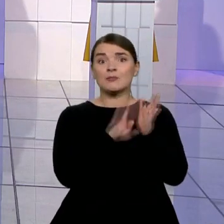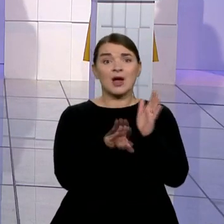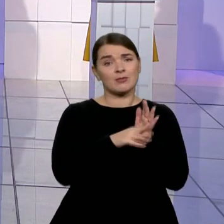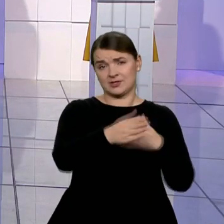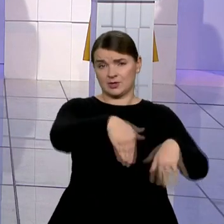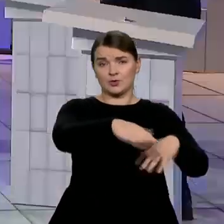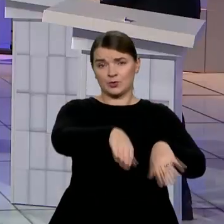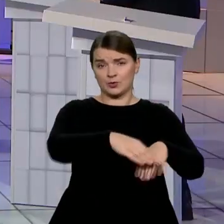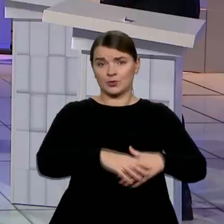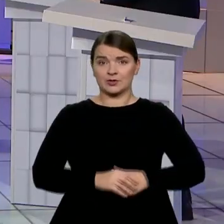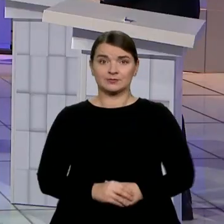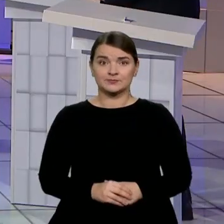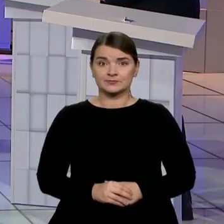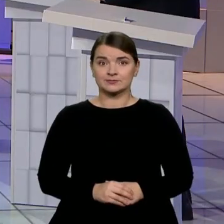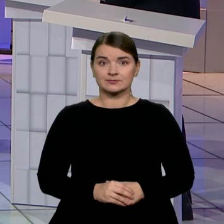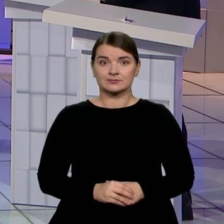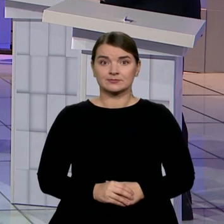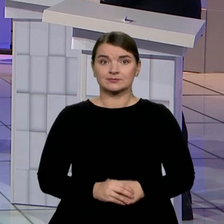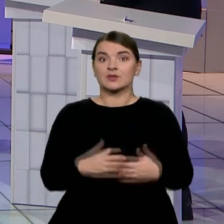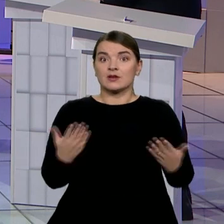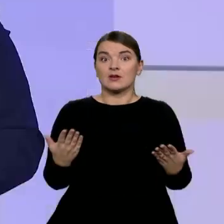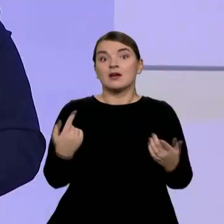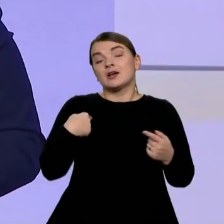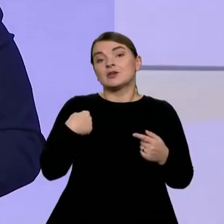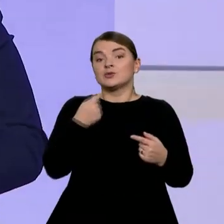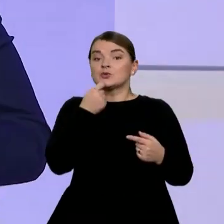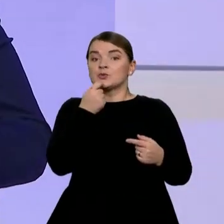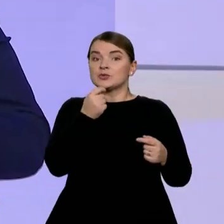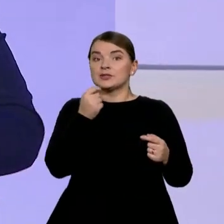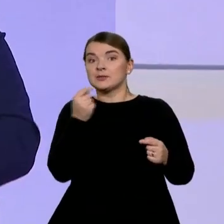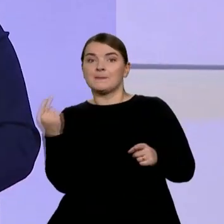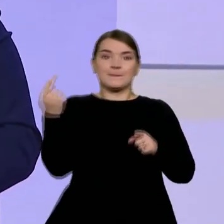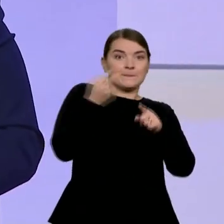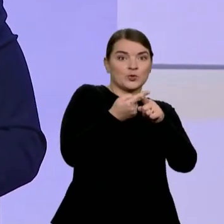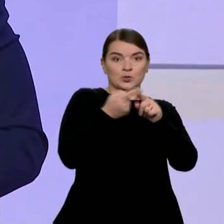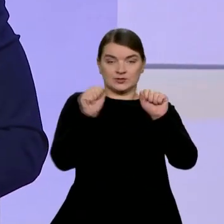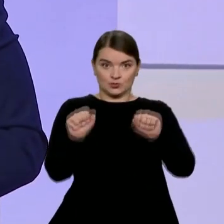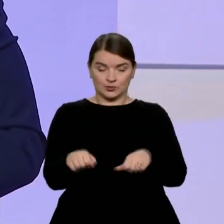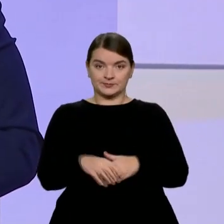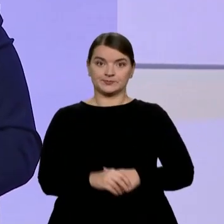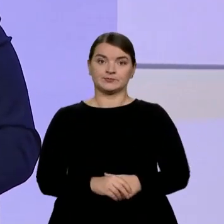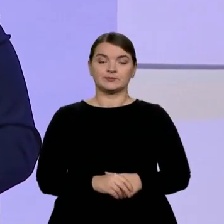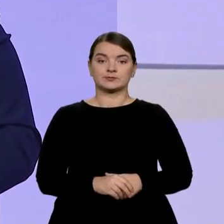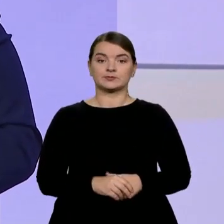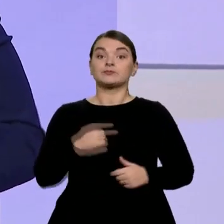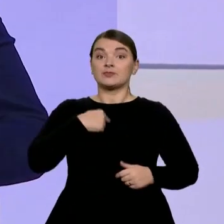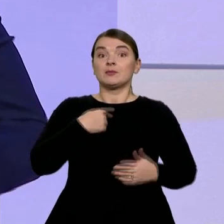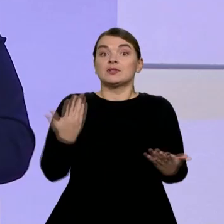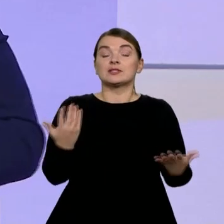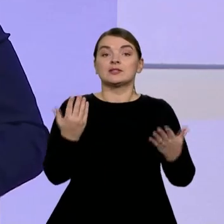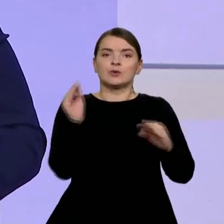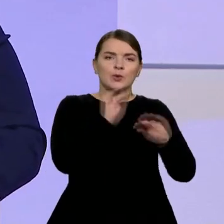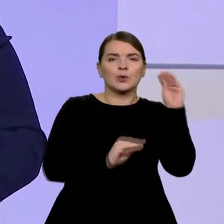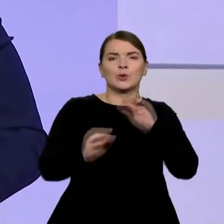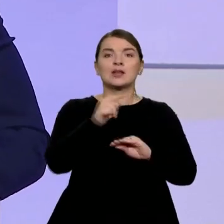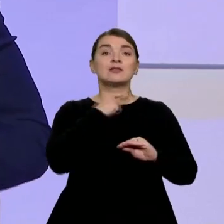žmonių. Aš tik tai papildyti galbūt norėčiau, kad mes sukūrėme ir daugiau